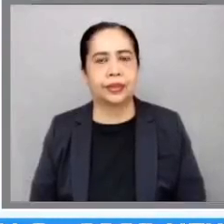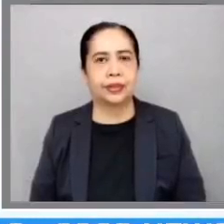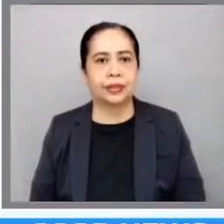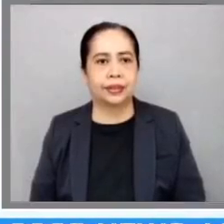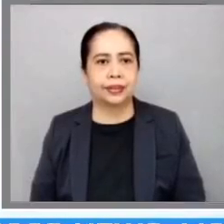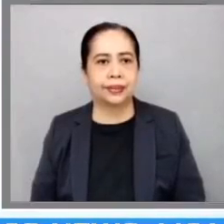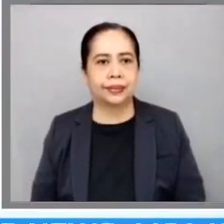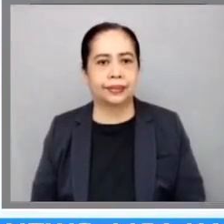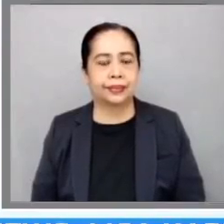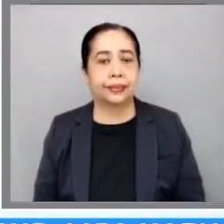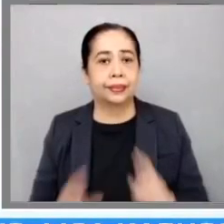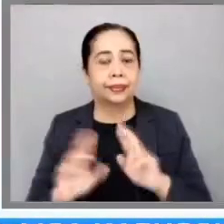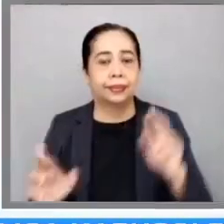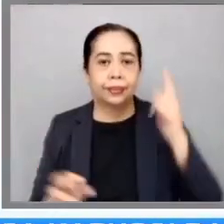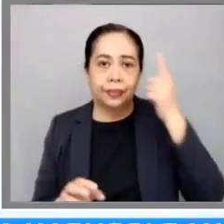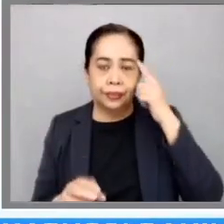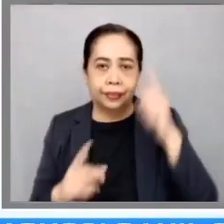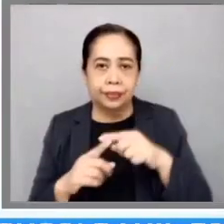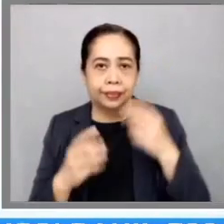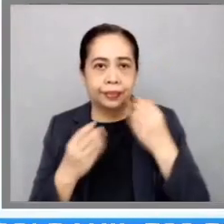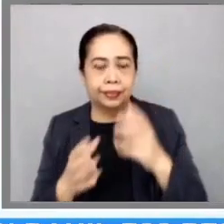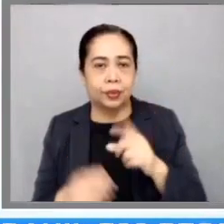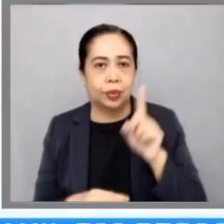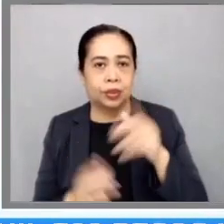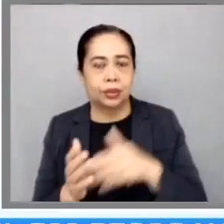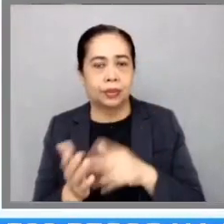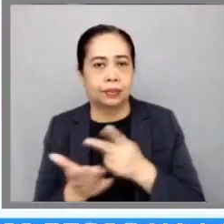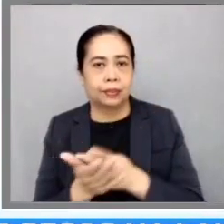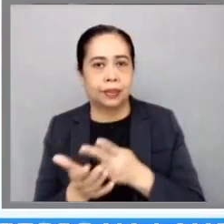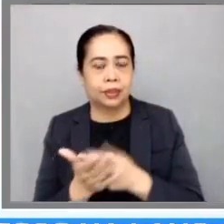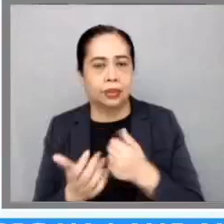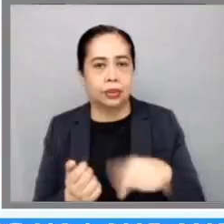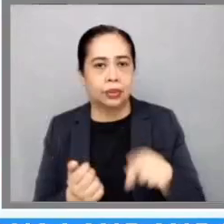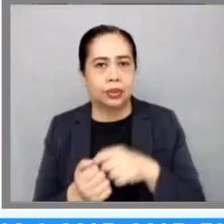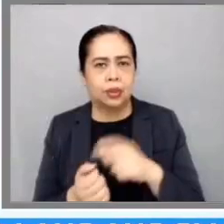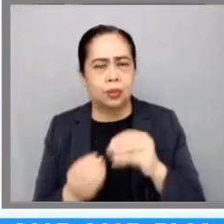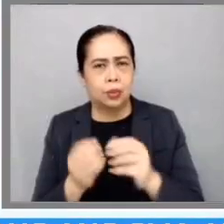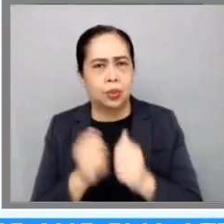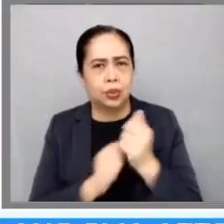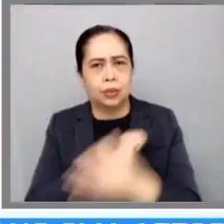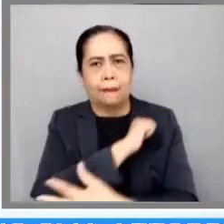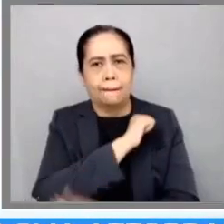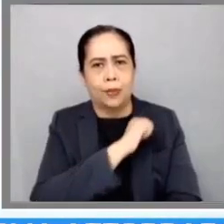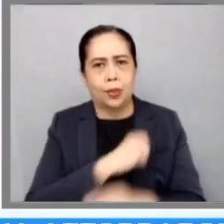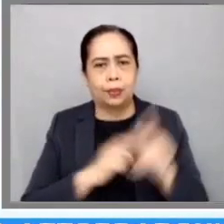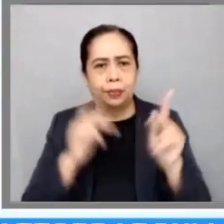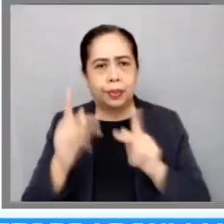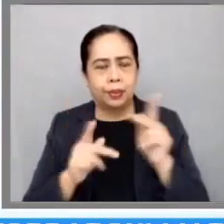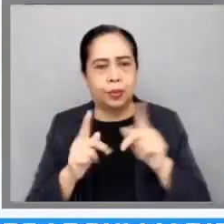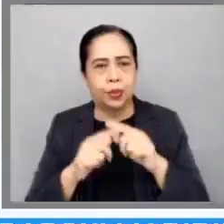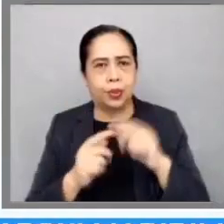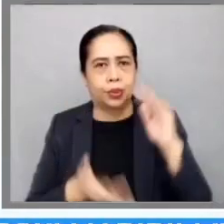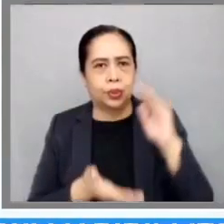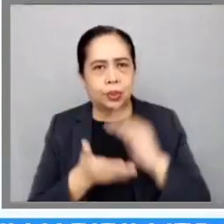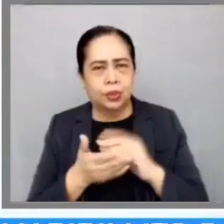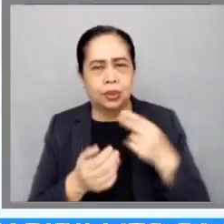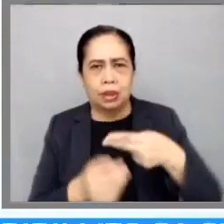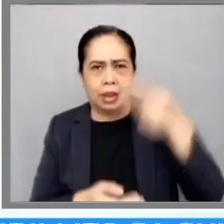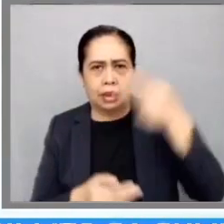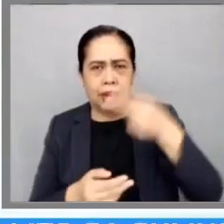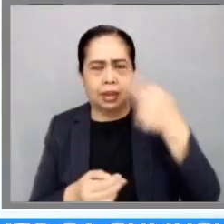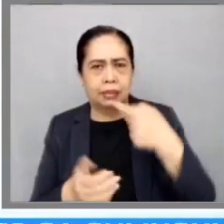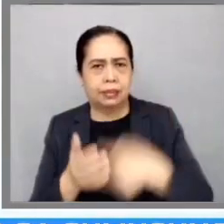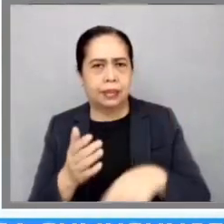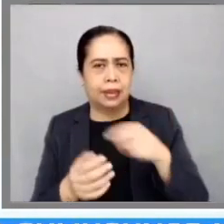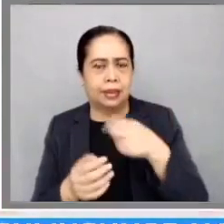Ikinakasa ng gobyerno ang pagbibigay ng 1,000 pisong ayuda sa mga pinakamahihirap para maibsan ang epekto ng matataas na presyo ng mga